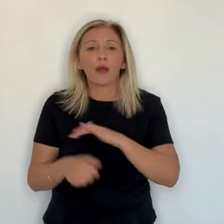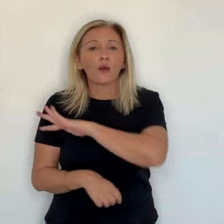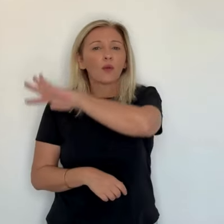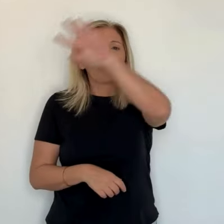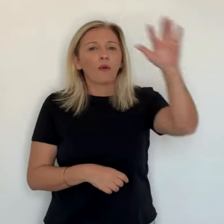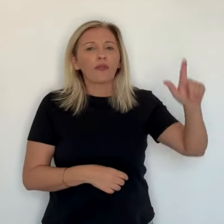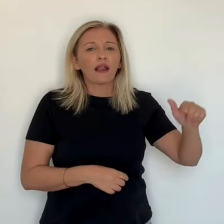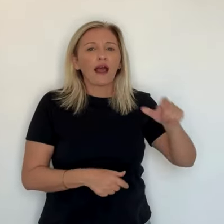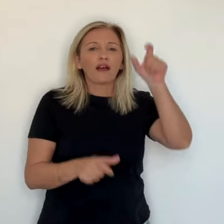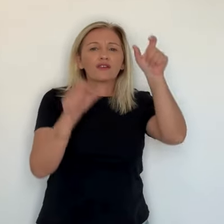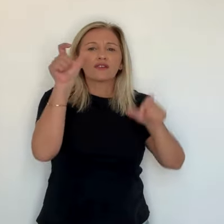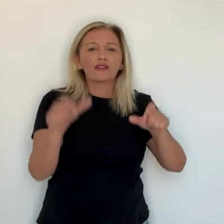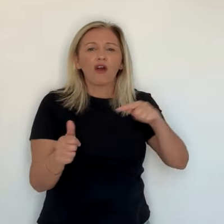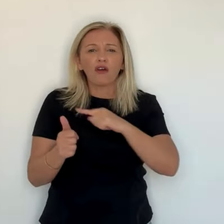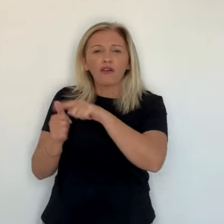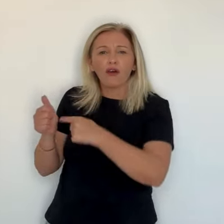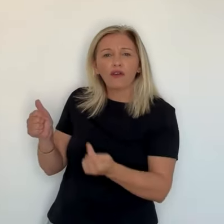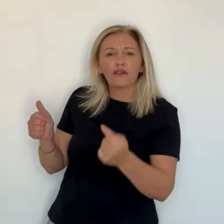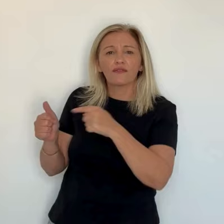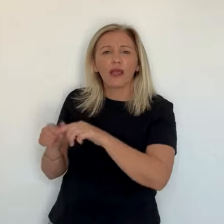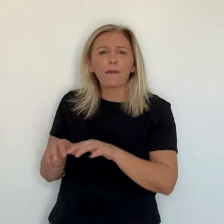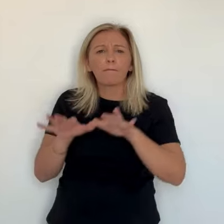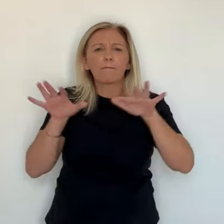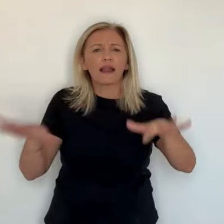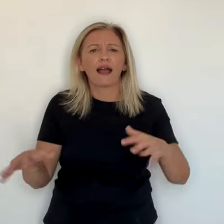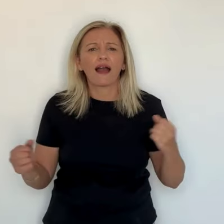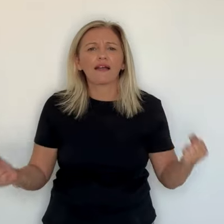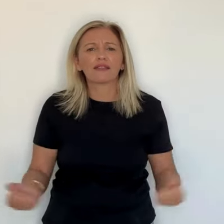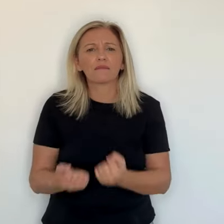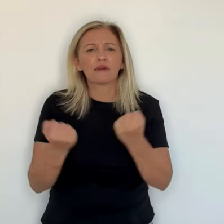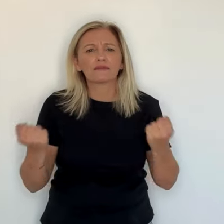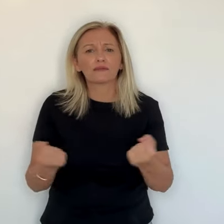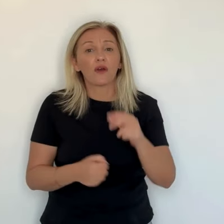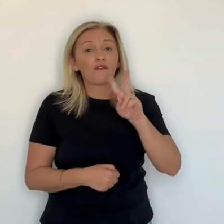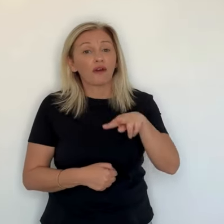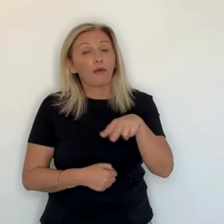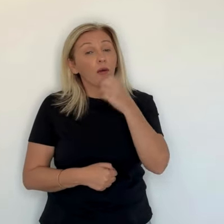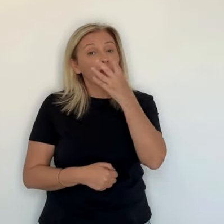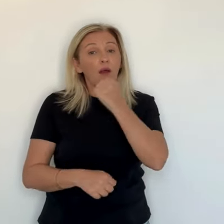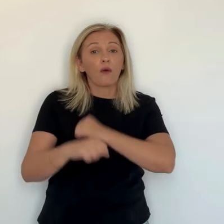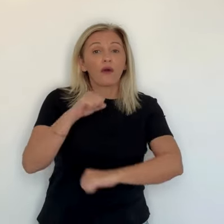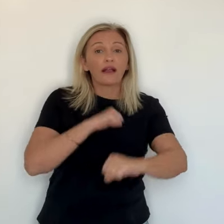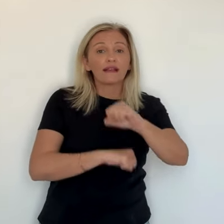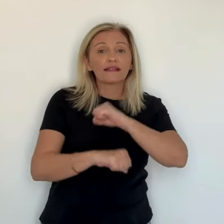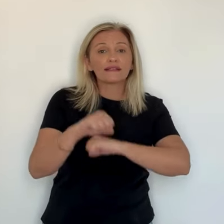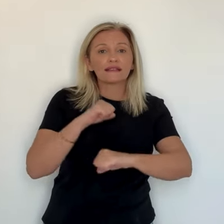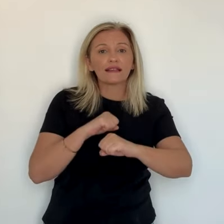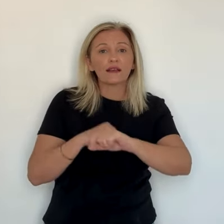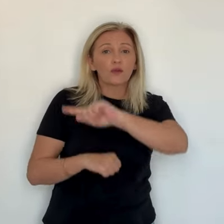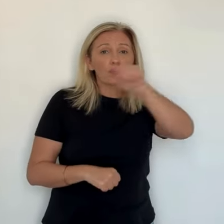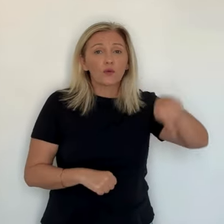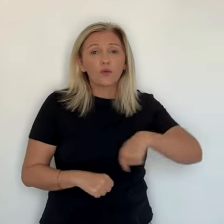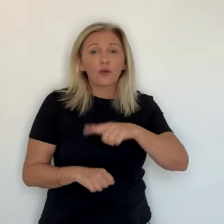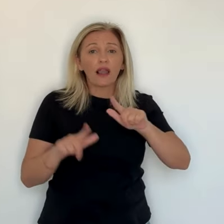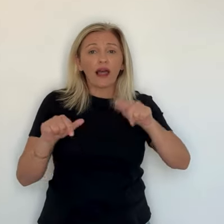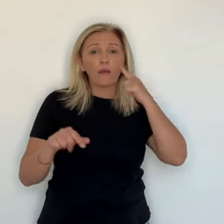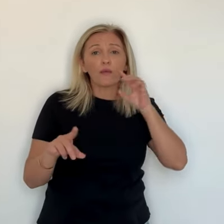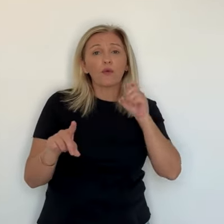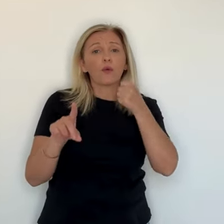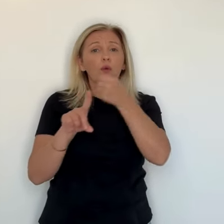toute la Corse, il y a des super animations, c'est vraiment très qualitatif. On est tous là contre le cancer, donc à chaque fois, c'est un week-end que je manque